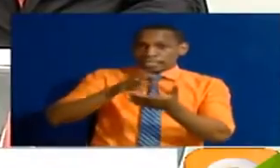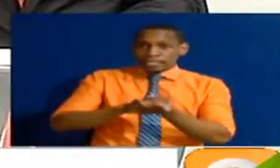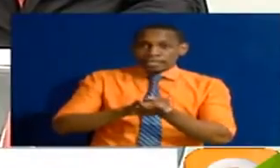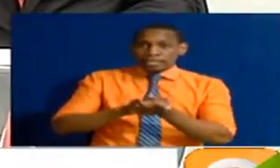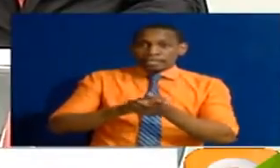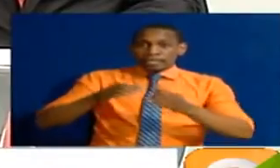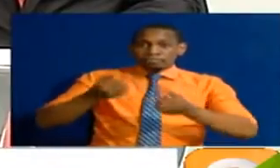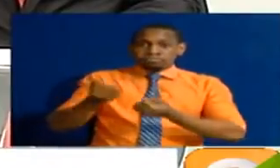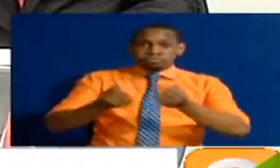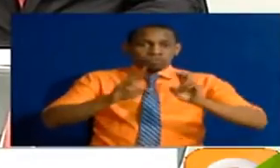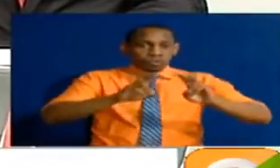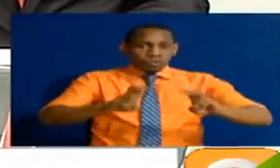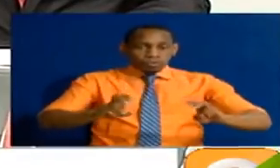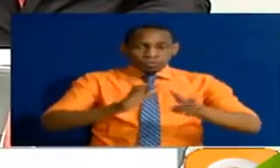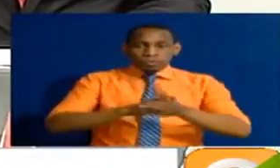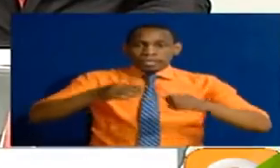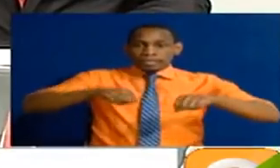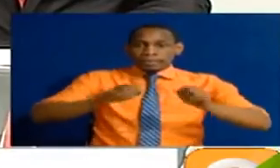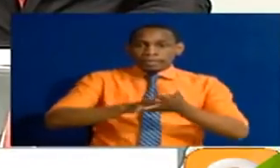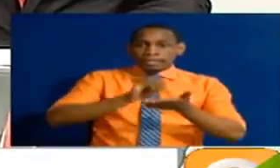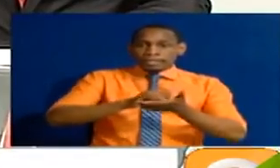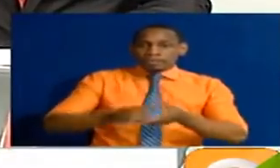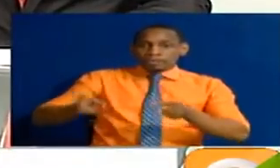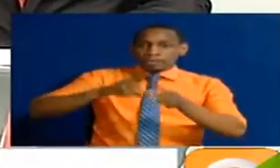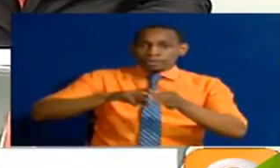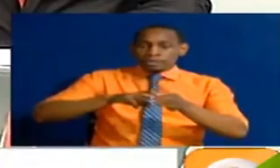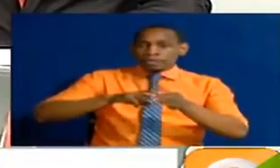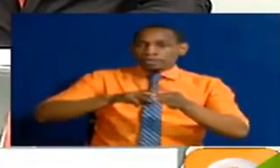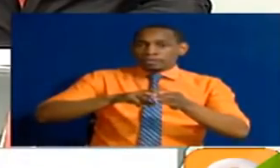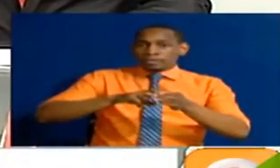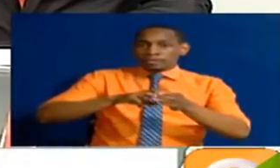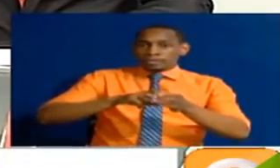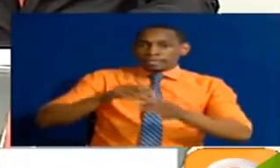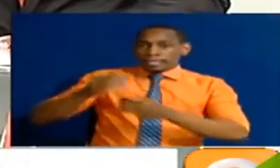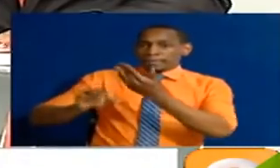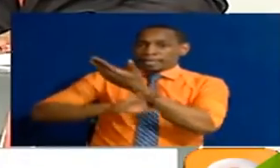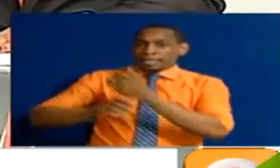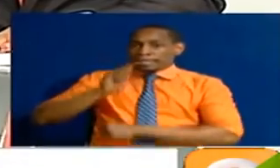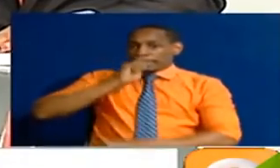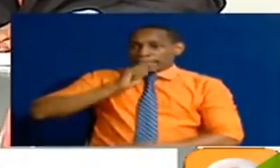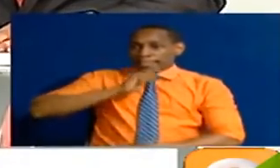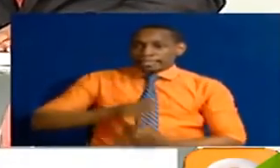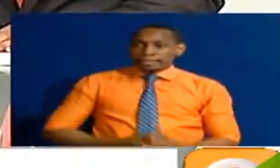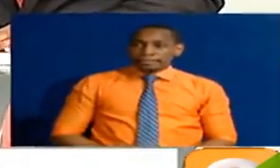kikikosa gari la kufuatilia pikipiki hizo ambazo huingizwa kutoka nchi jirani ya Tanzania.